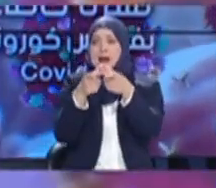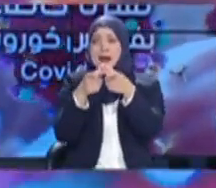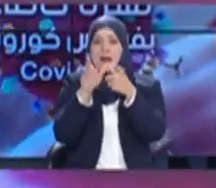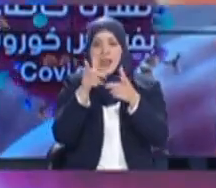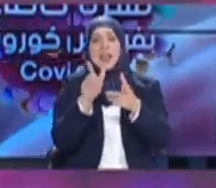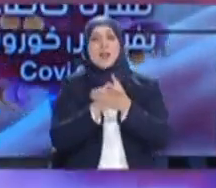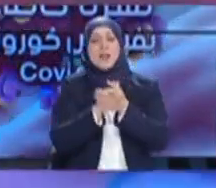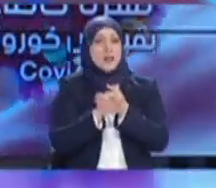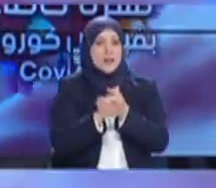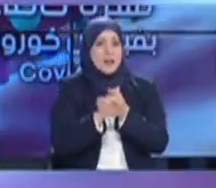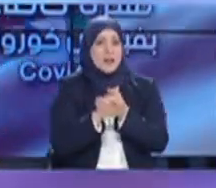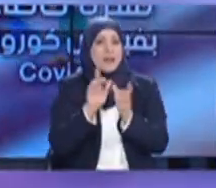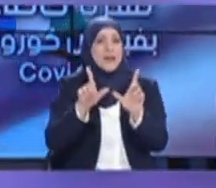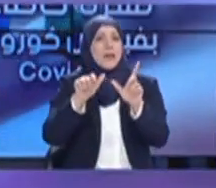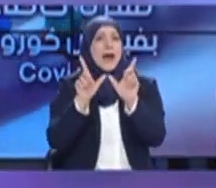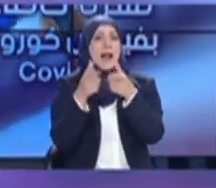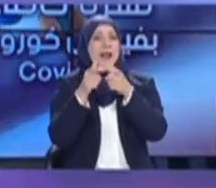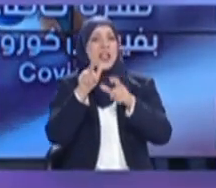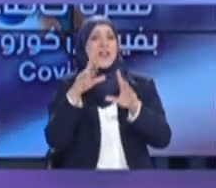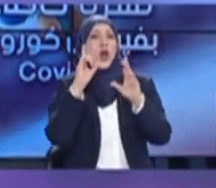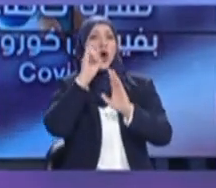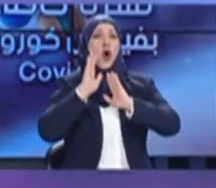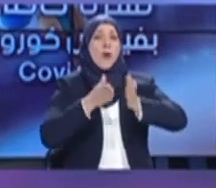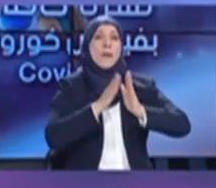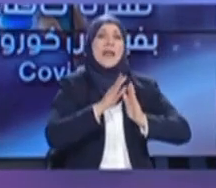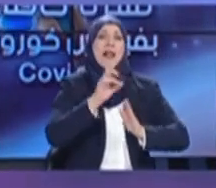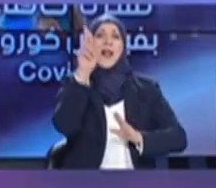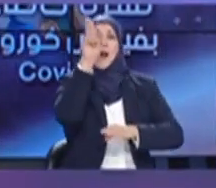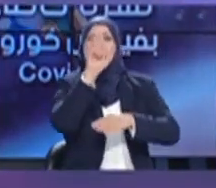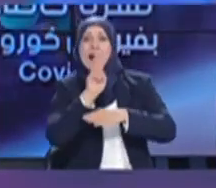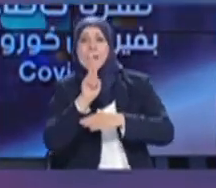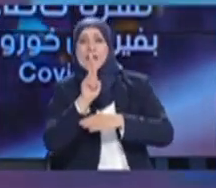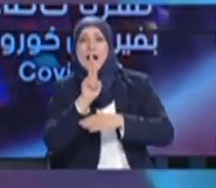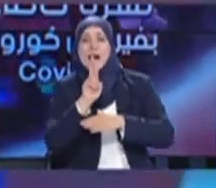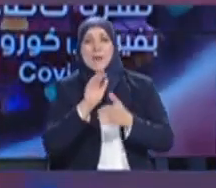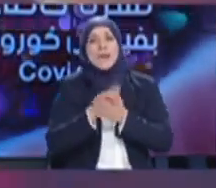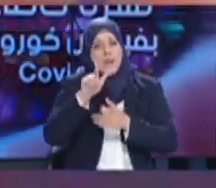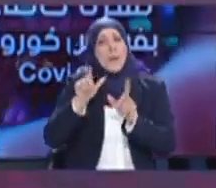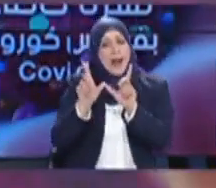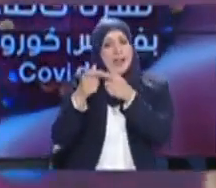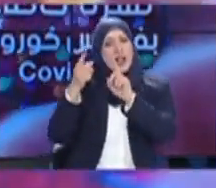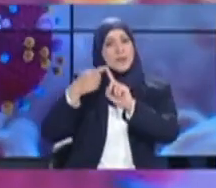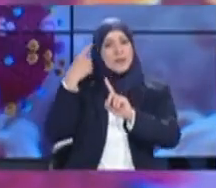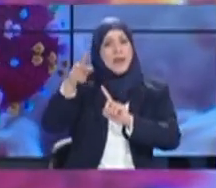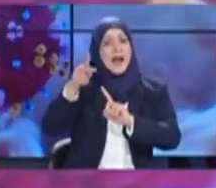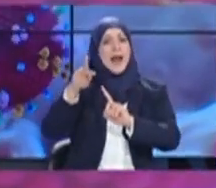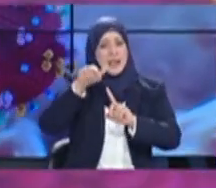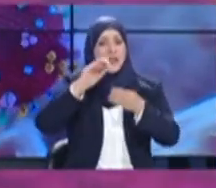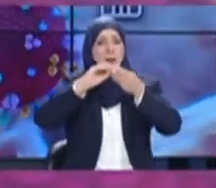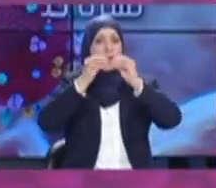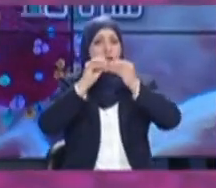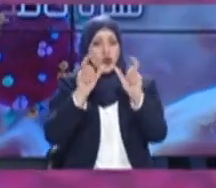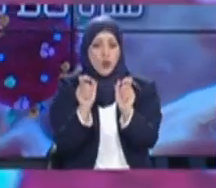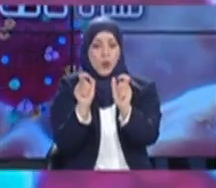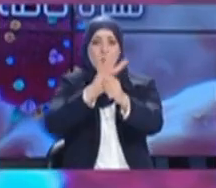الأزمة اللي هي موجودة بمستشفى أرابتو تقريبا، ولو المستشفيات الكل عندهم لجنة خاصة بهذه الأزمة، أزمة